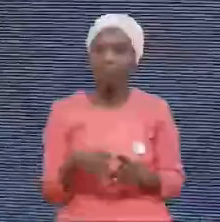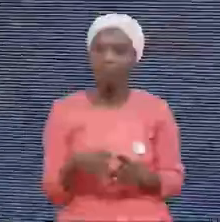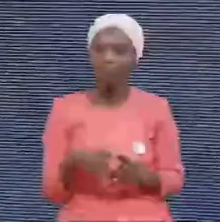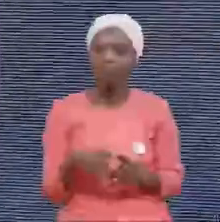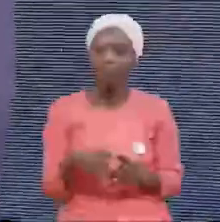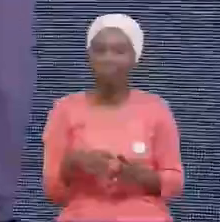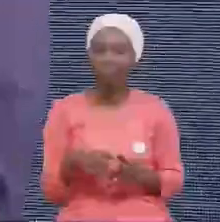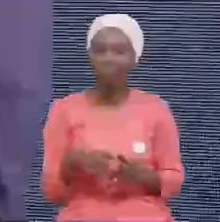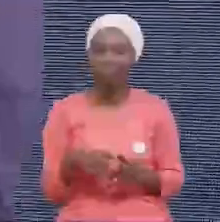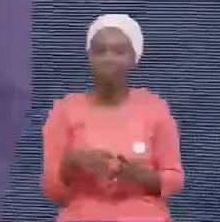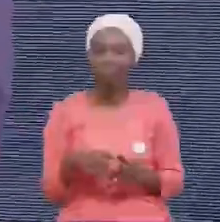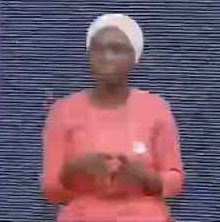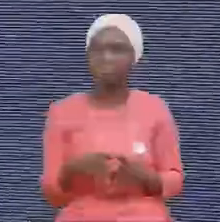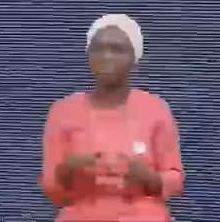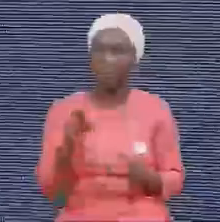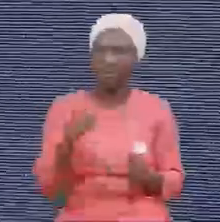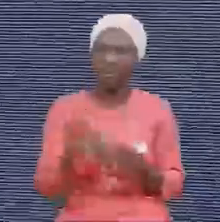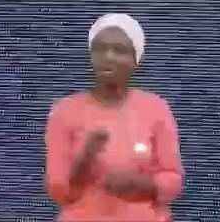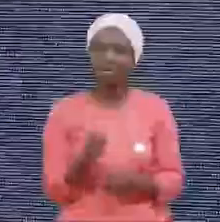Il a vérifié.